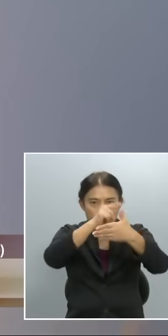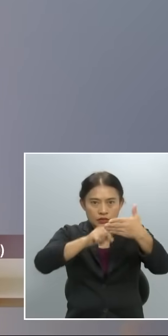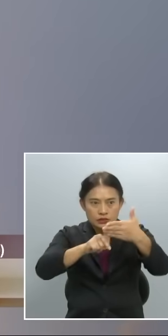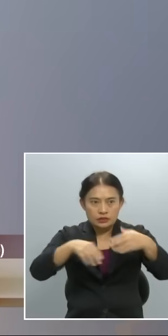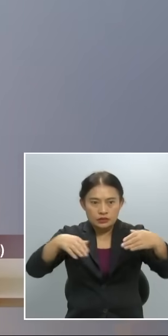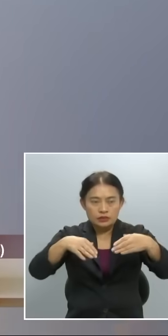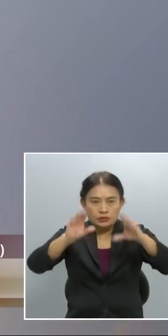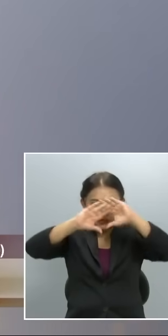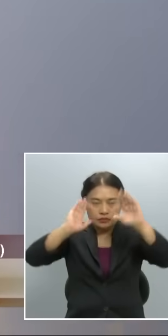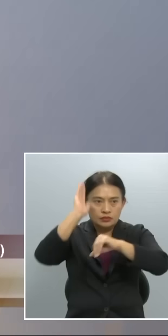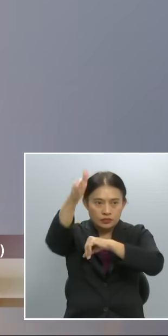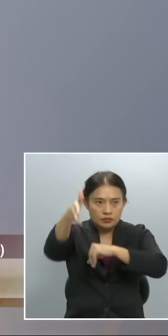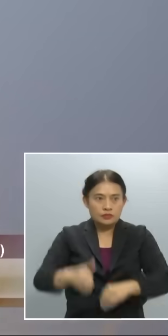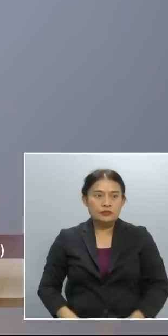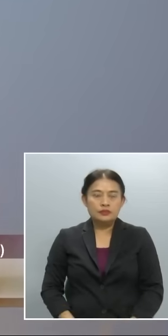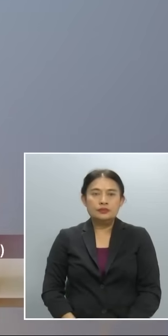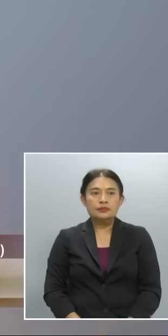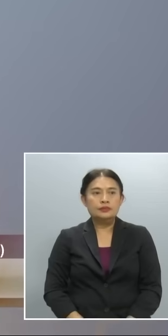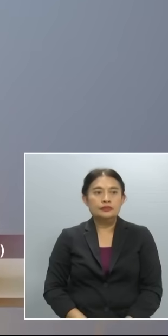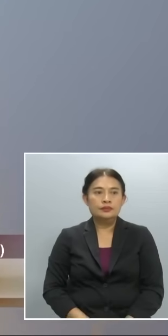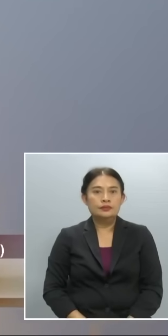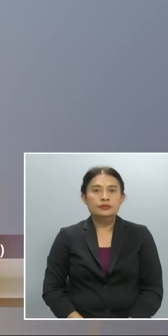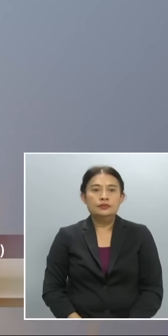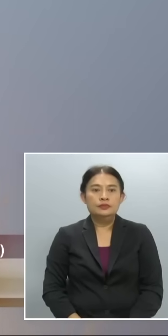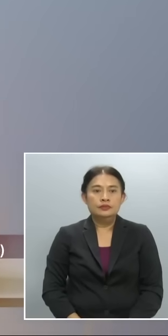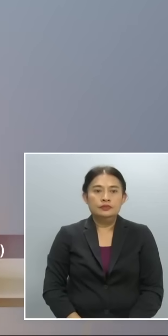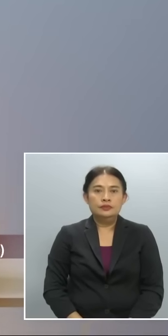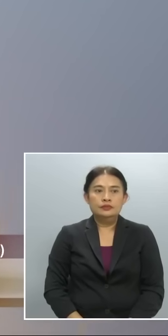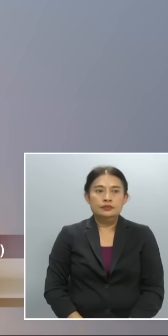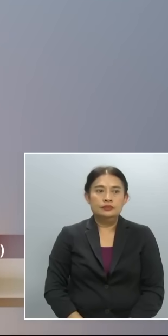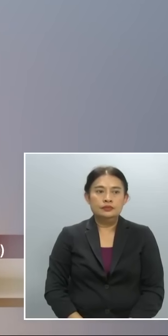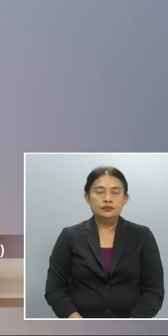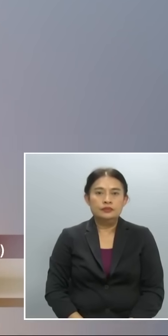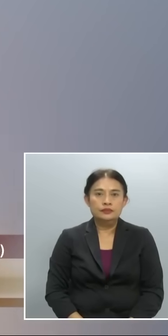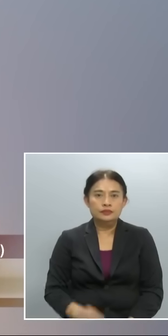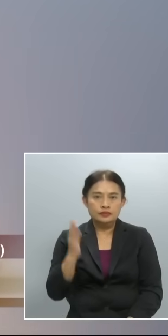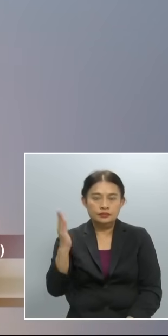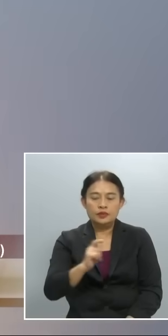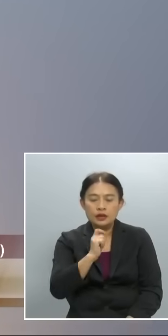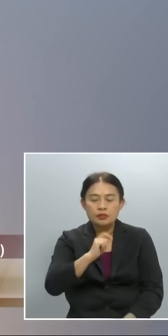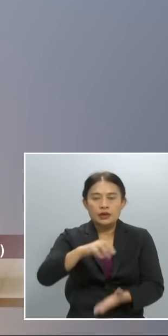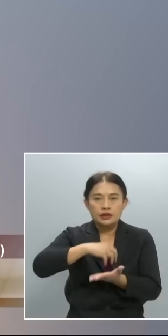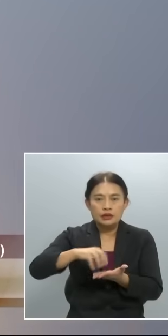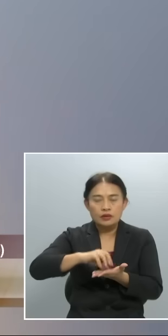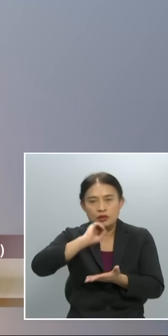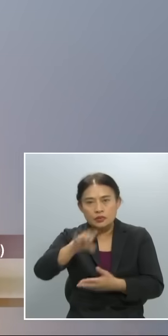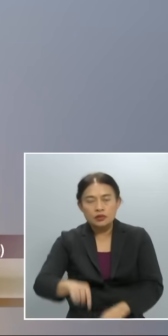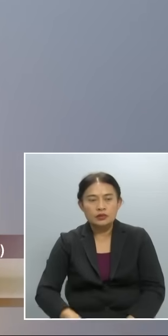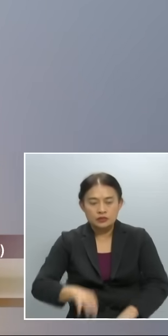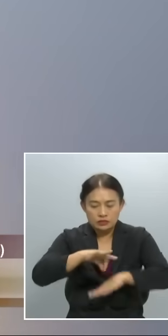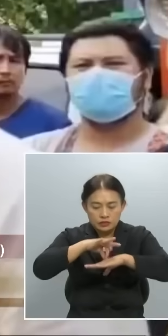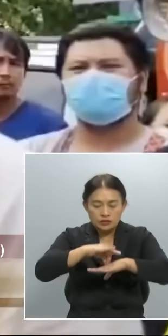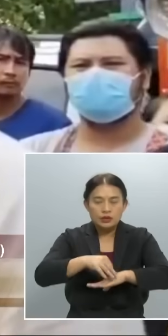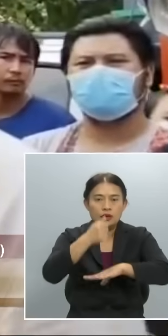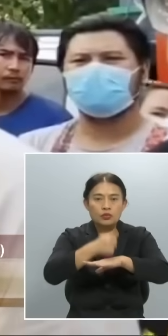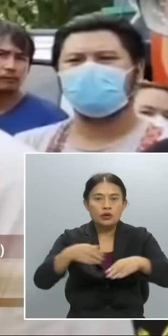านพี่สวัสดีครับ นี่ฮะท่านผู้ชมเจ้าตัวเองให้สัมภาษณ์ยืนยันนะครับไม่ต้องการตำแหน่งผู้นำฝ่ายค้